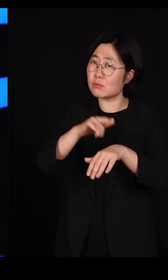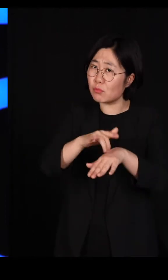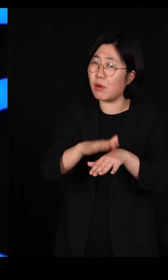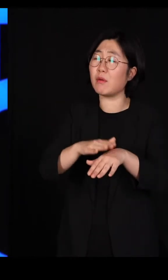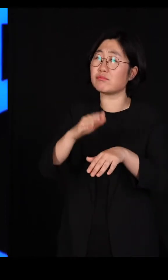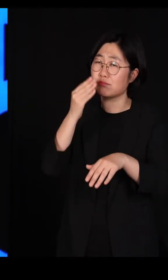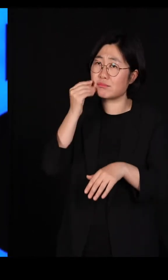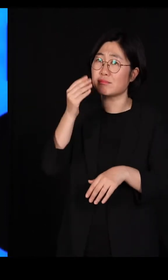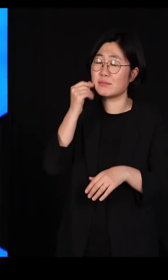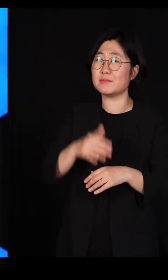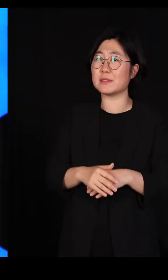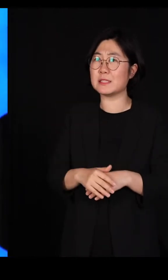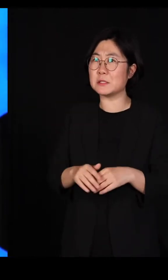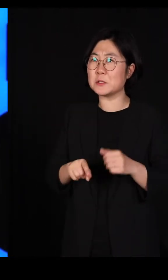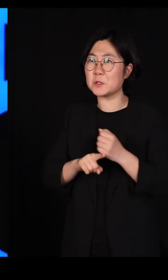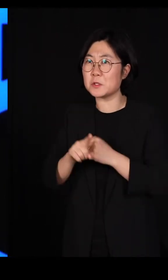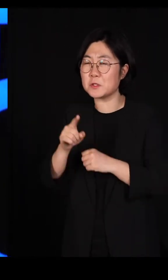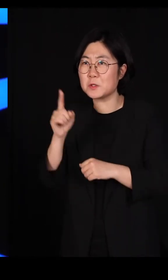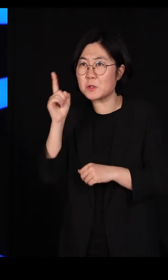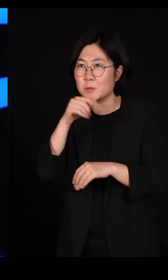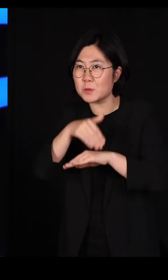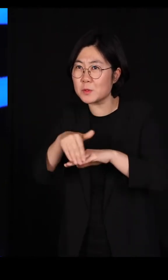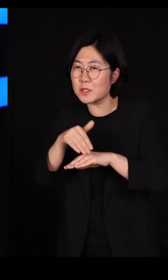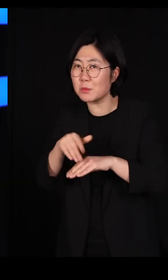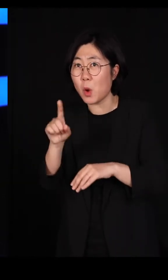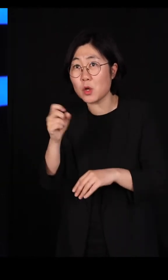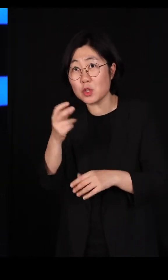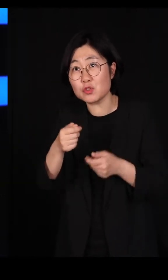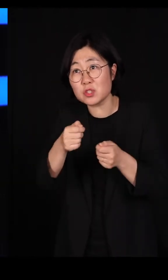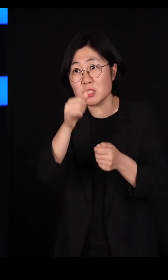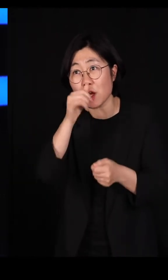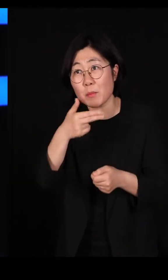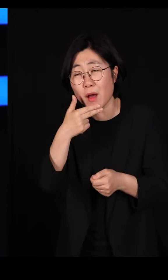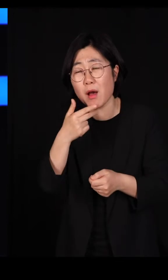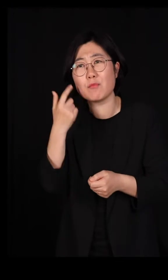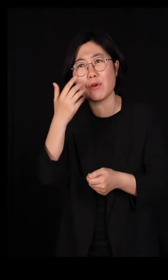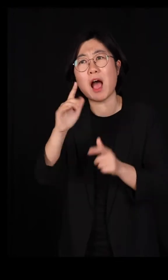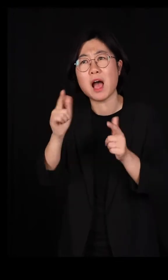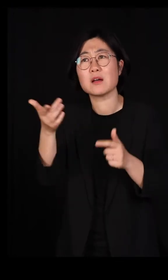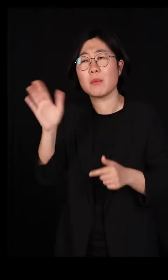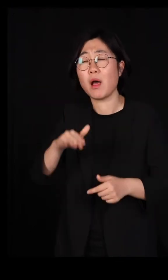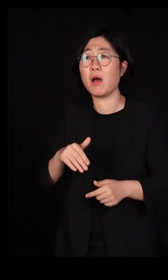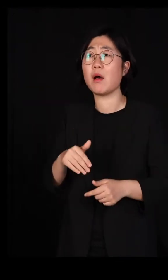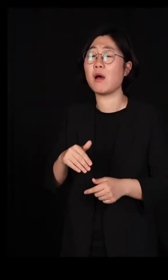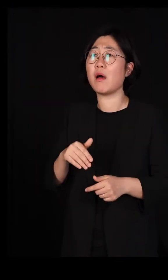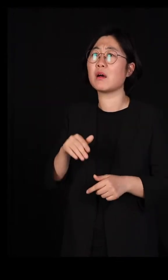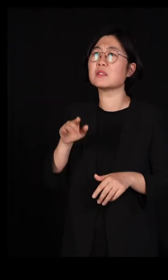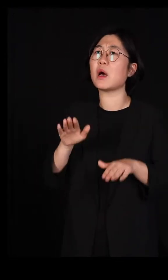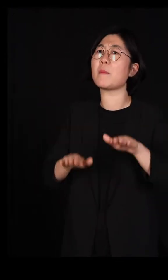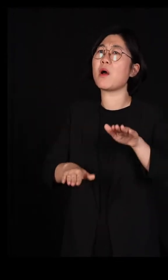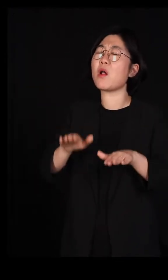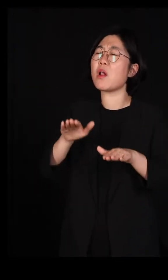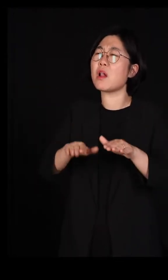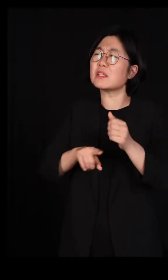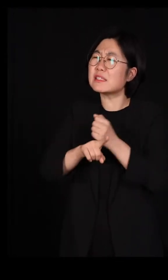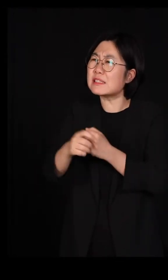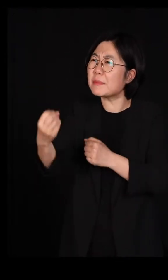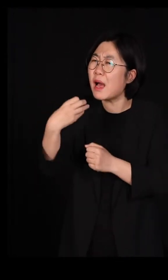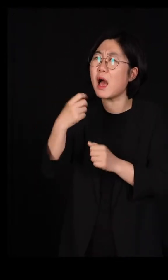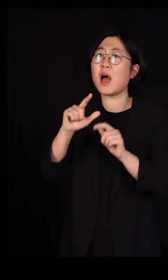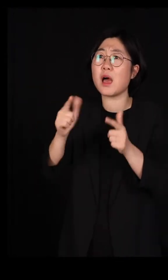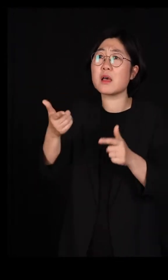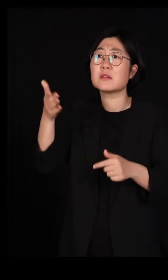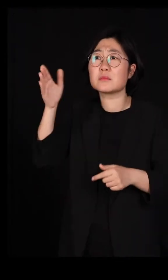나쁜 의도가 아니라 그냥 습관처럼 "그래서 자주 해 주니?"라고 묻죠. 그게 무슨 뭐 대단히 차별적인 의도를 가지고